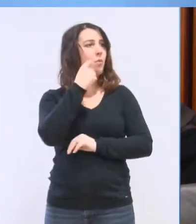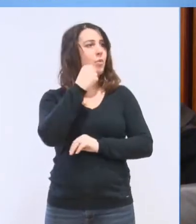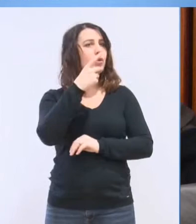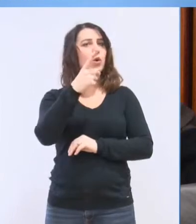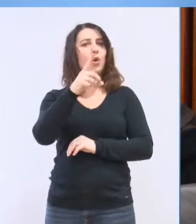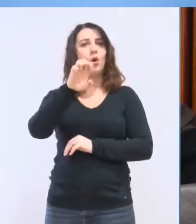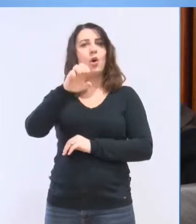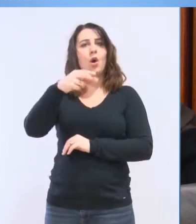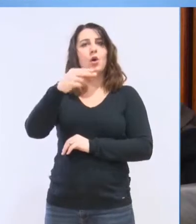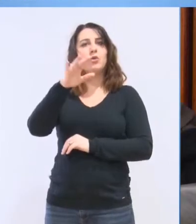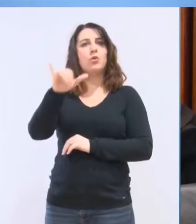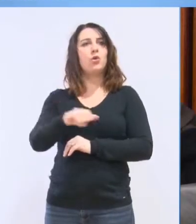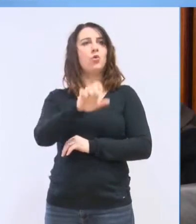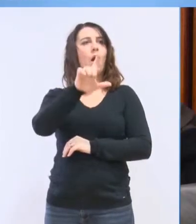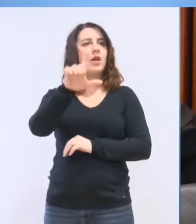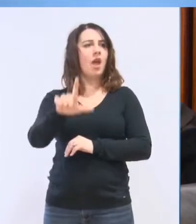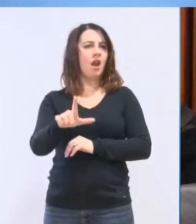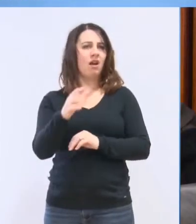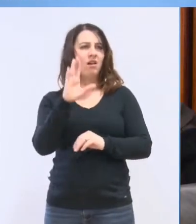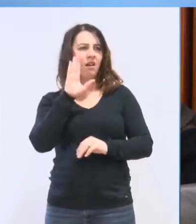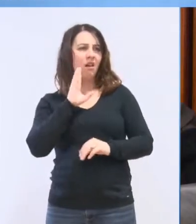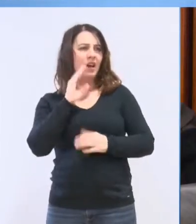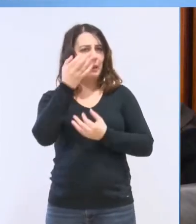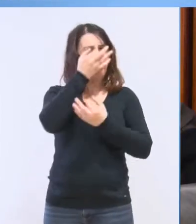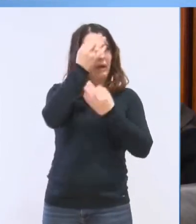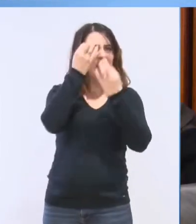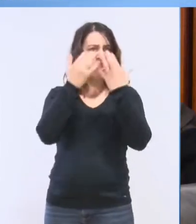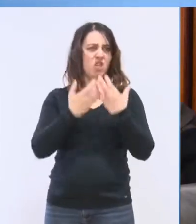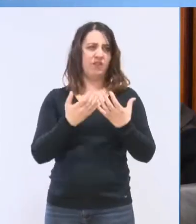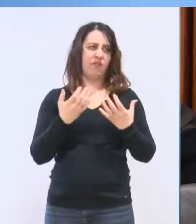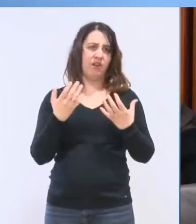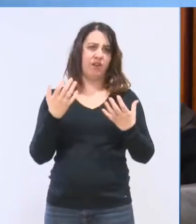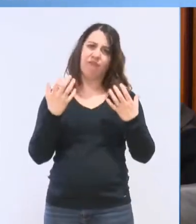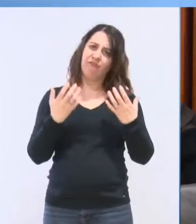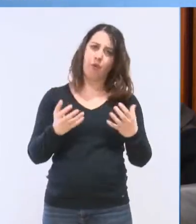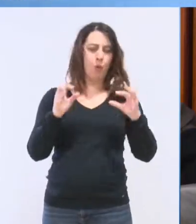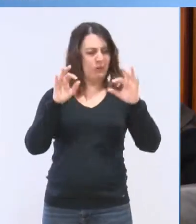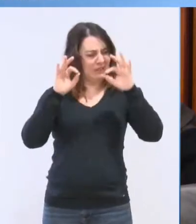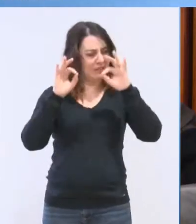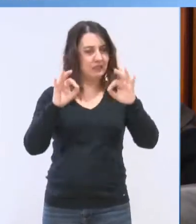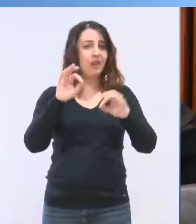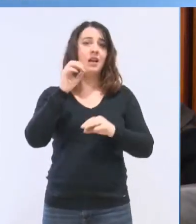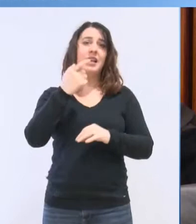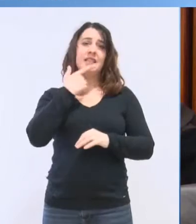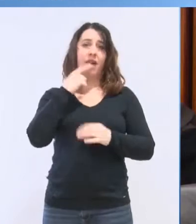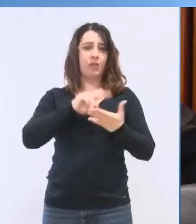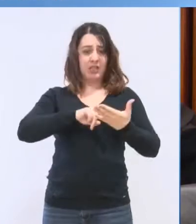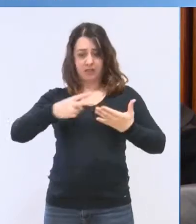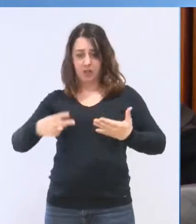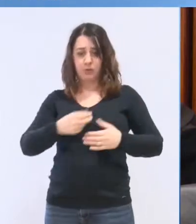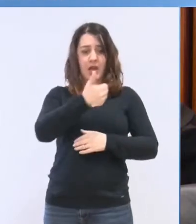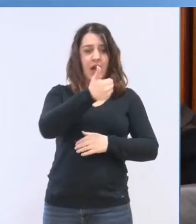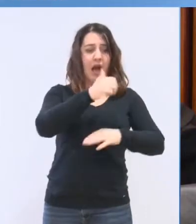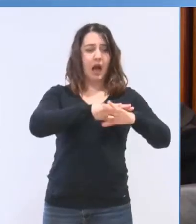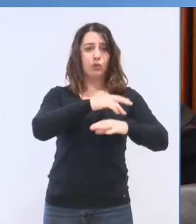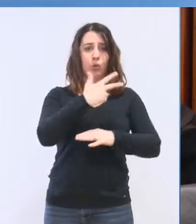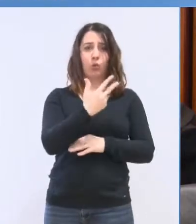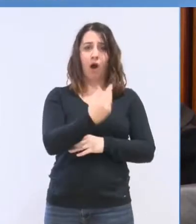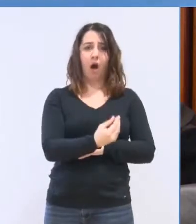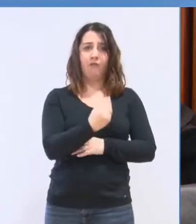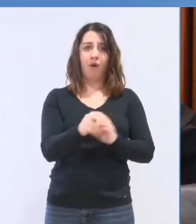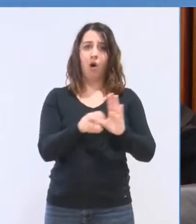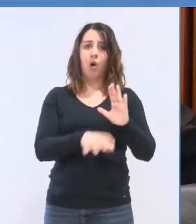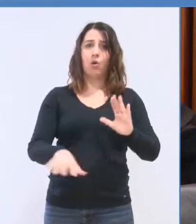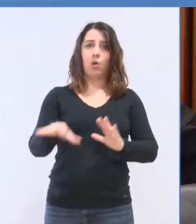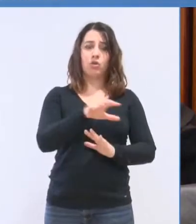Deloyenne, que ce chiffre soit vraiment exact et précisé, parce que ça veut dire qu'il y a un enfant sur 3 à Grenoble qui